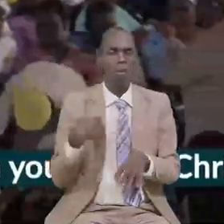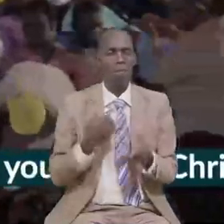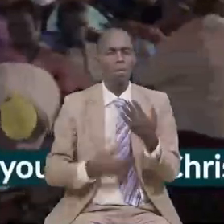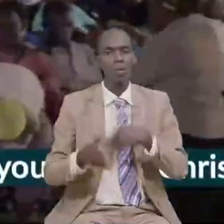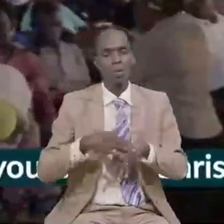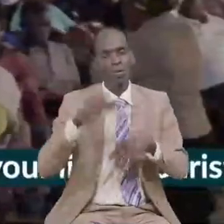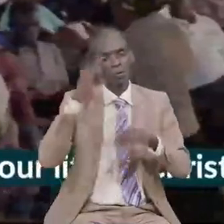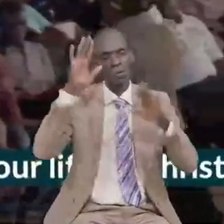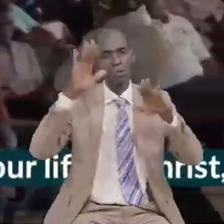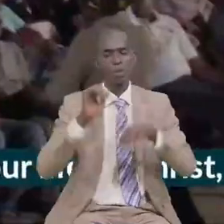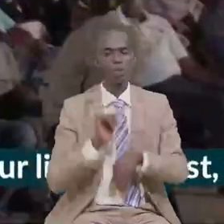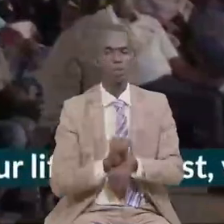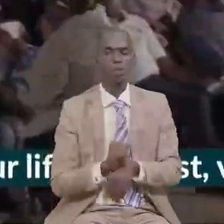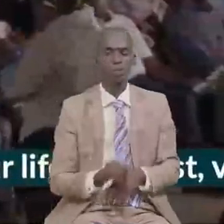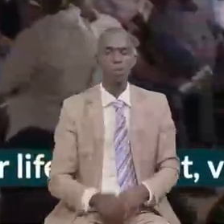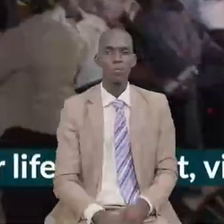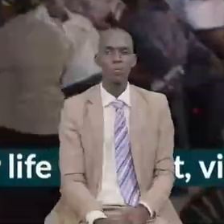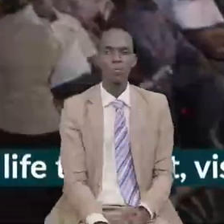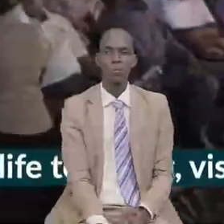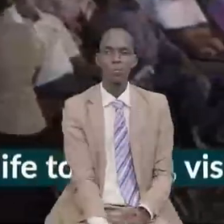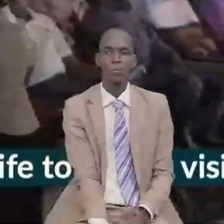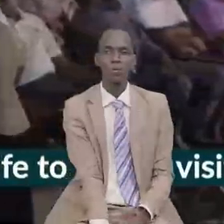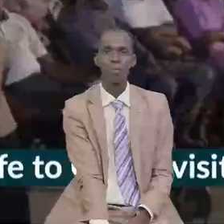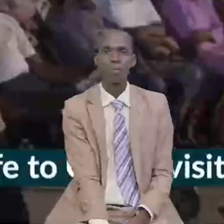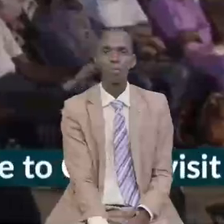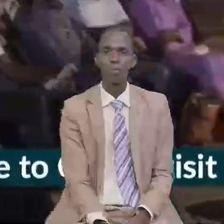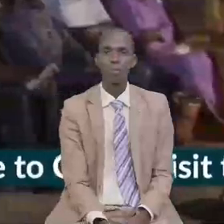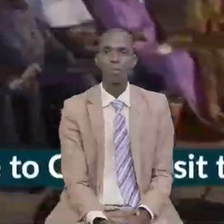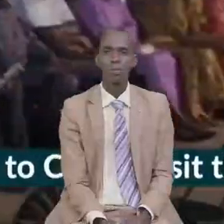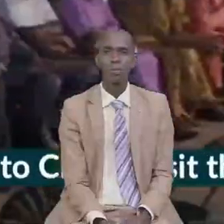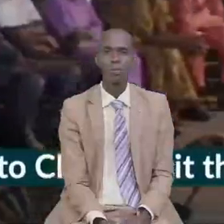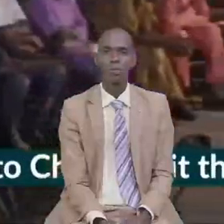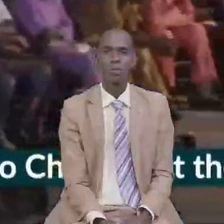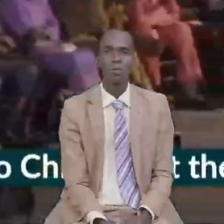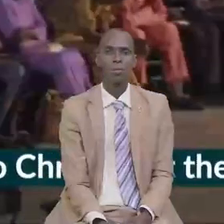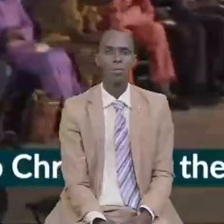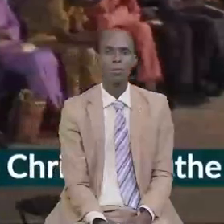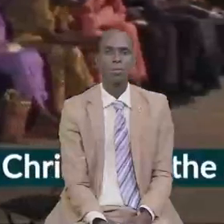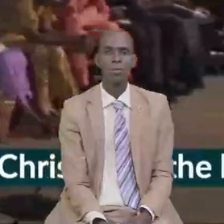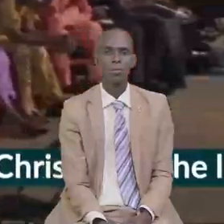de conseil.